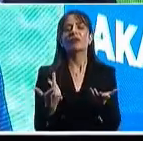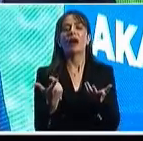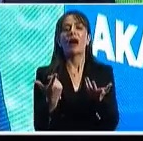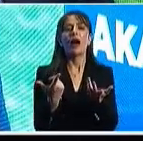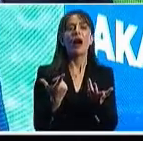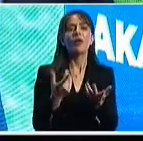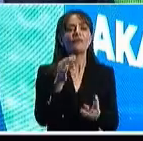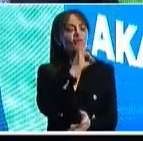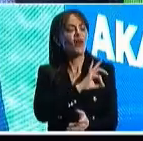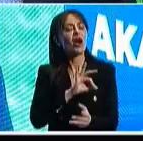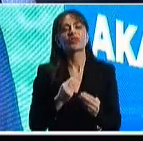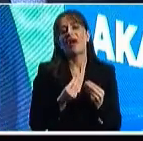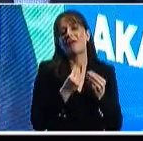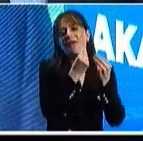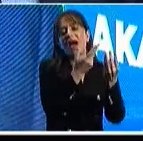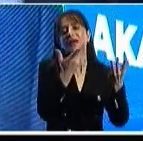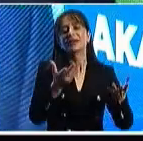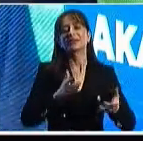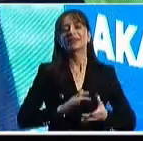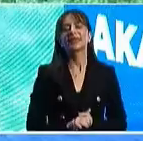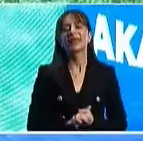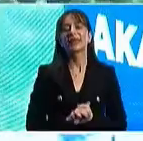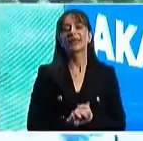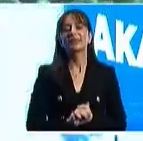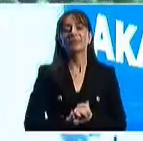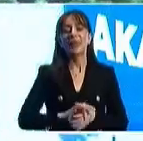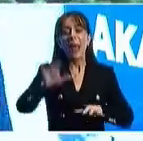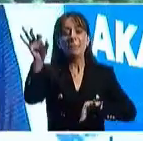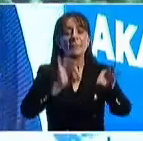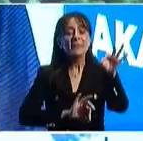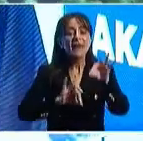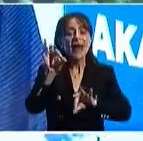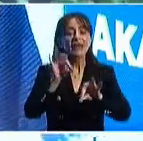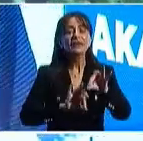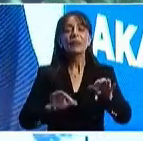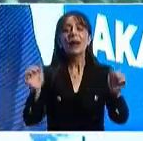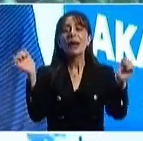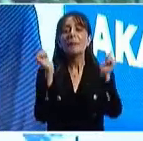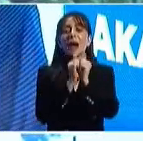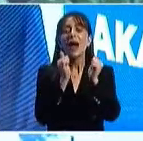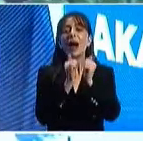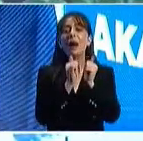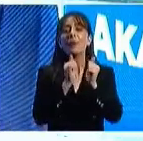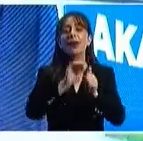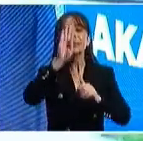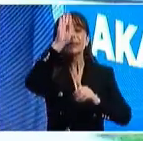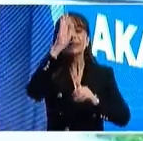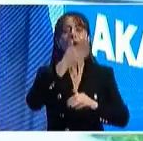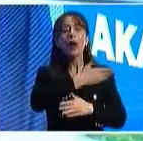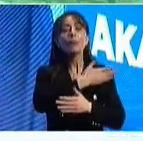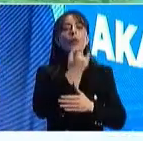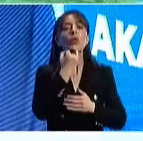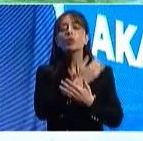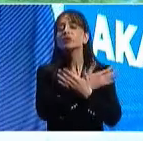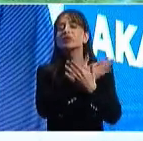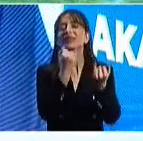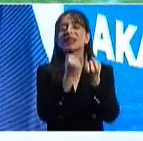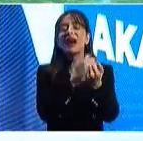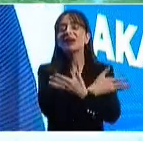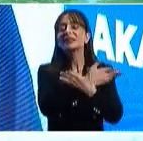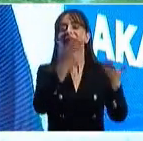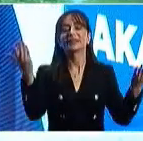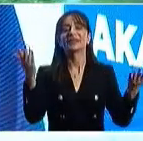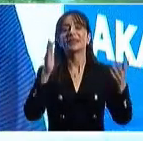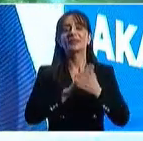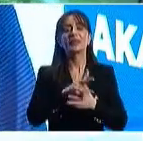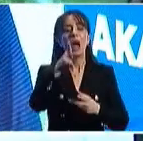faydalandırmış olacağız. Stratejik planlamamızla İstanbullu kardeşlerimizin ulaşımda iyileşmeyi her gün